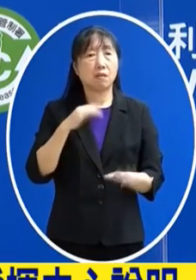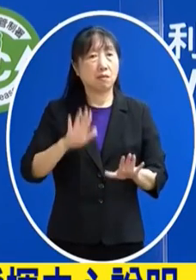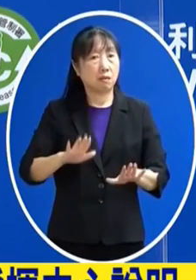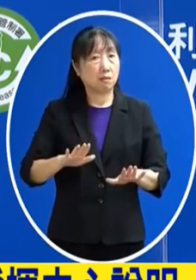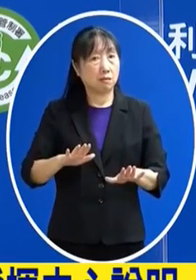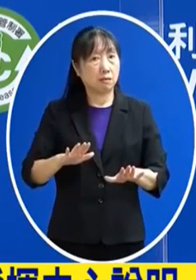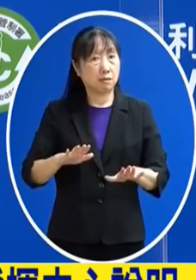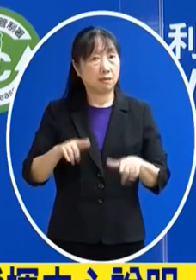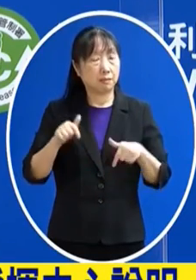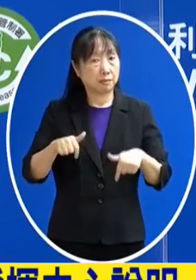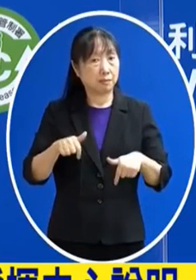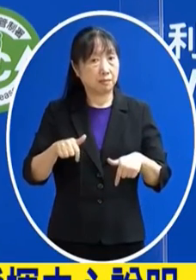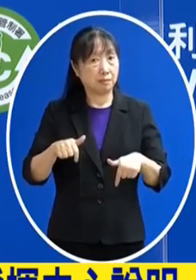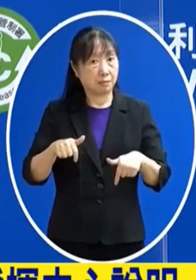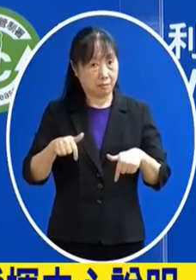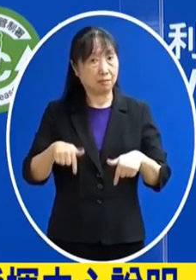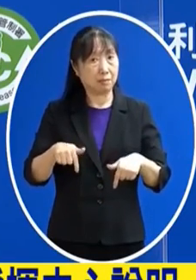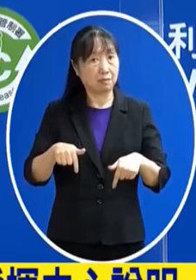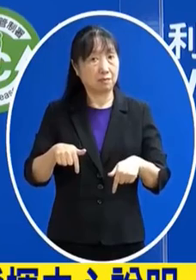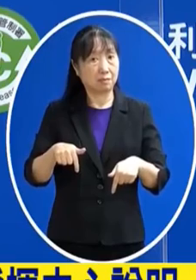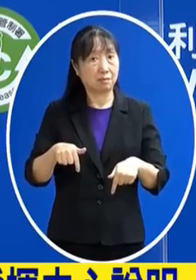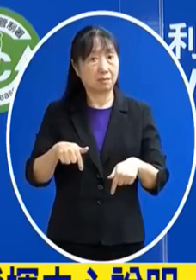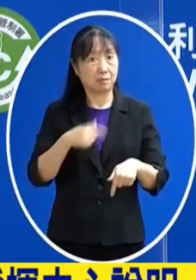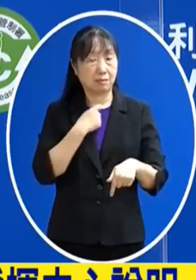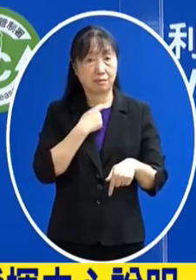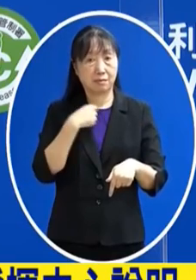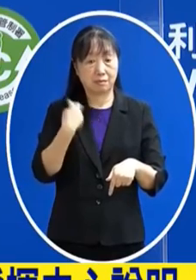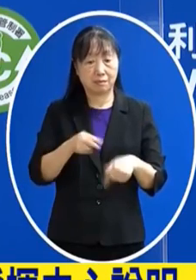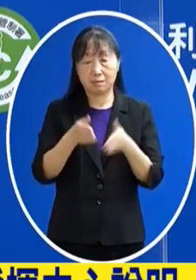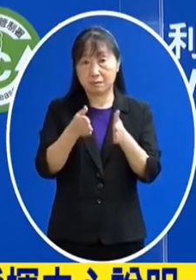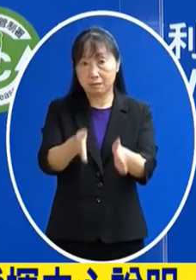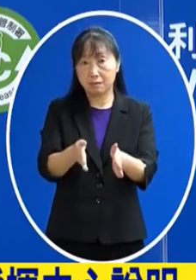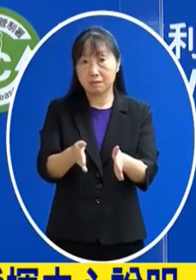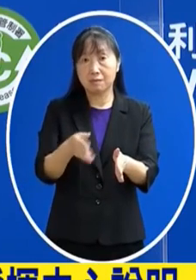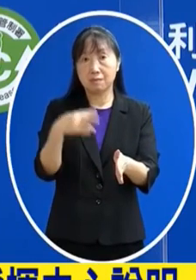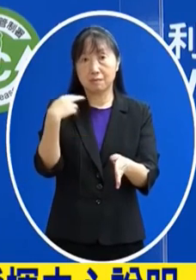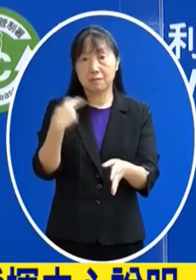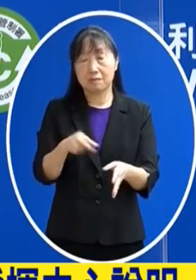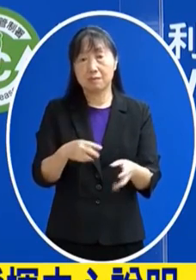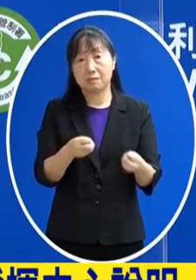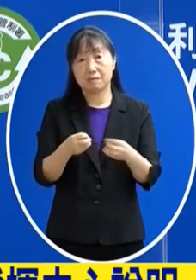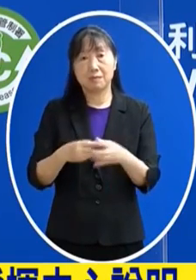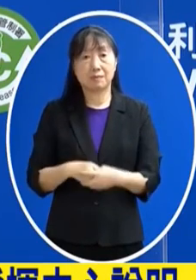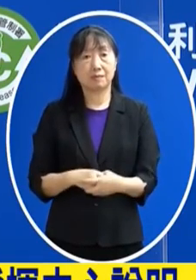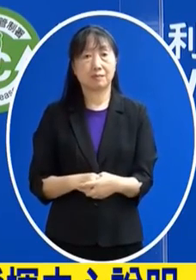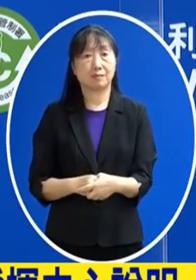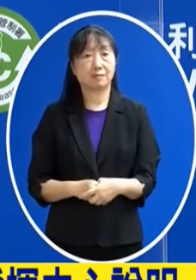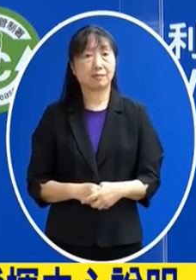要。我们今天下午嘛哈，下午我们大概要把这个哈做初步的定案。嘿，